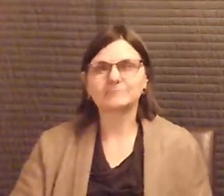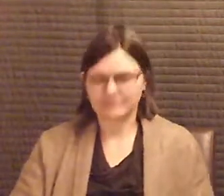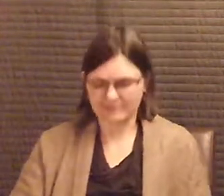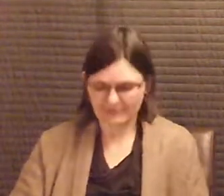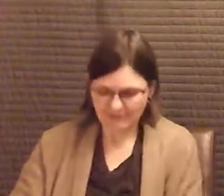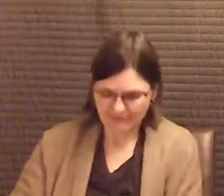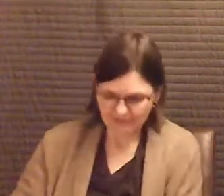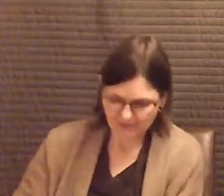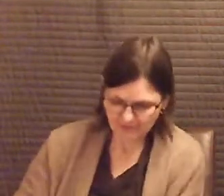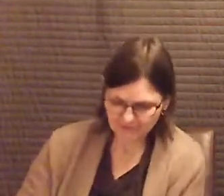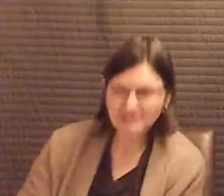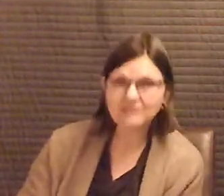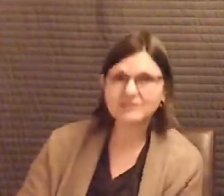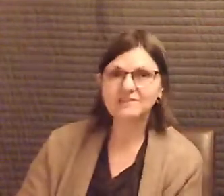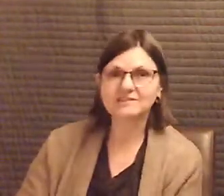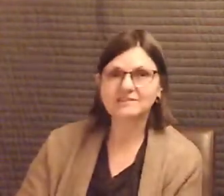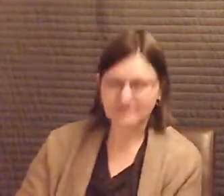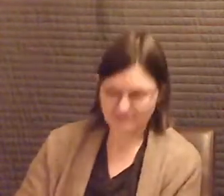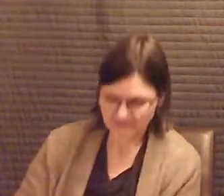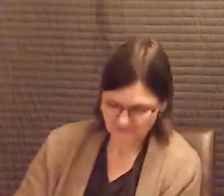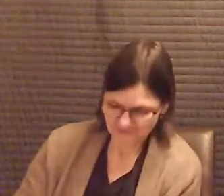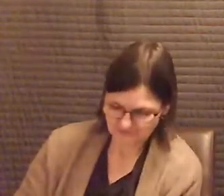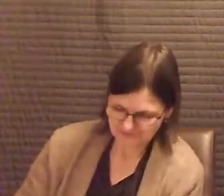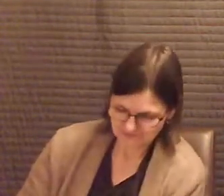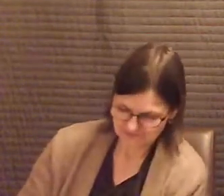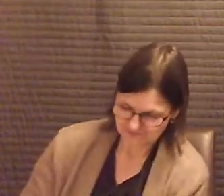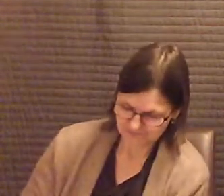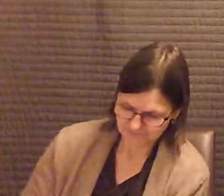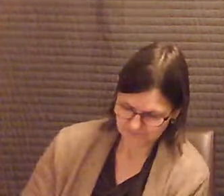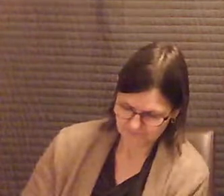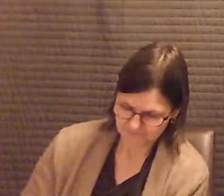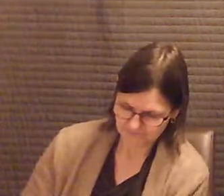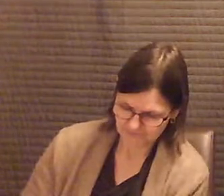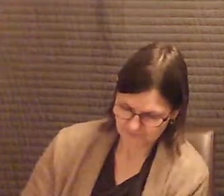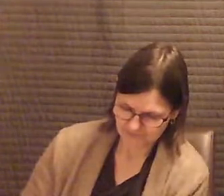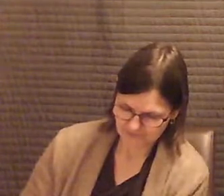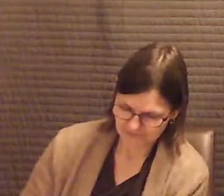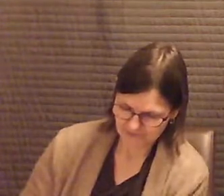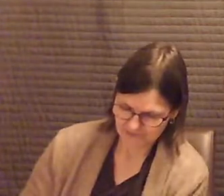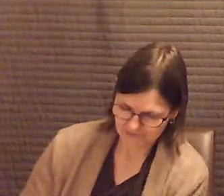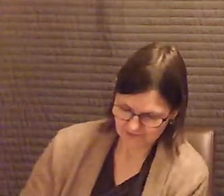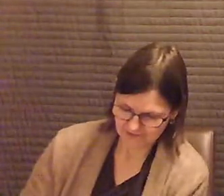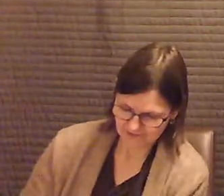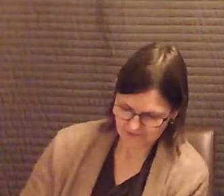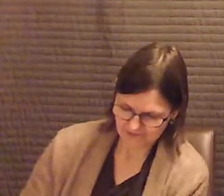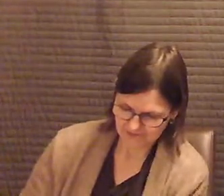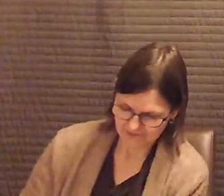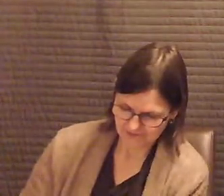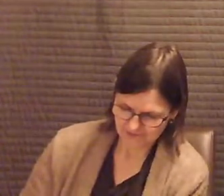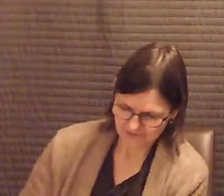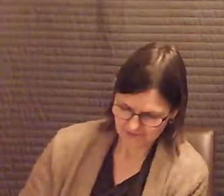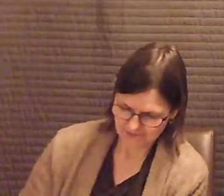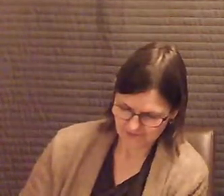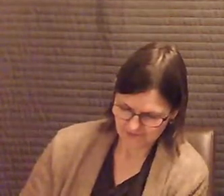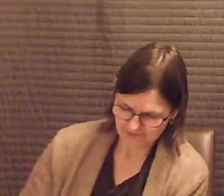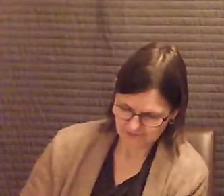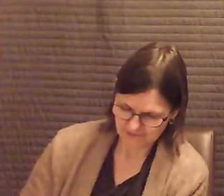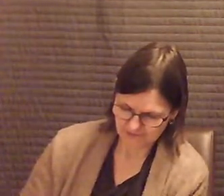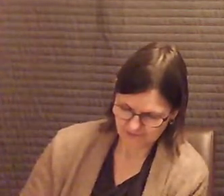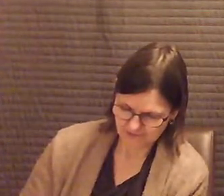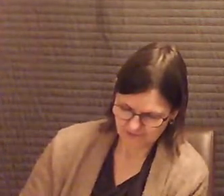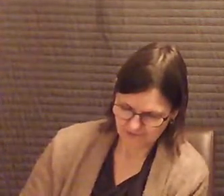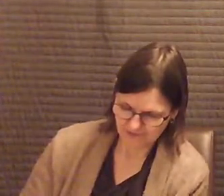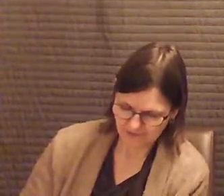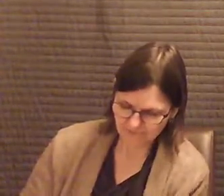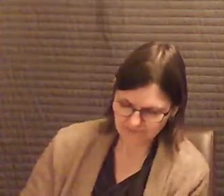was toen die drie zijn dus niet in de churro met aan mijn hem open stuk kunst die in hebben dinsdag mensen die en in staat to